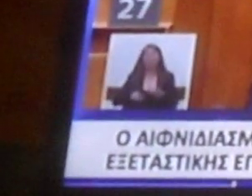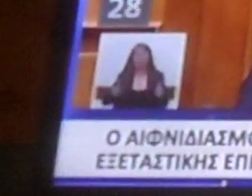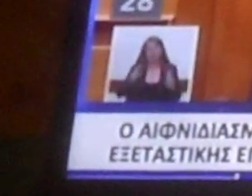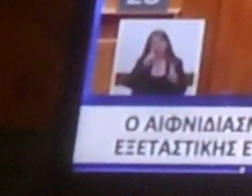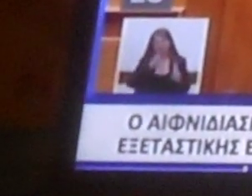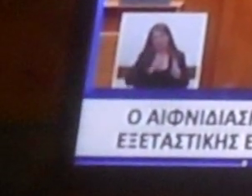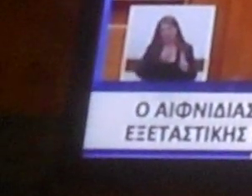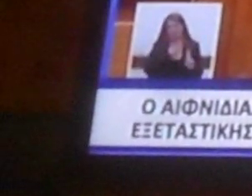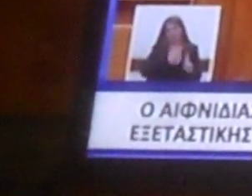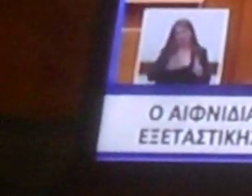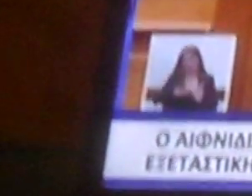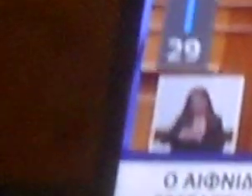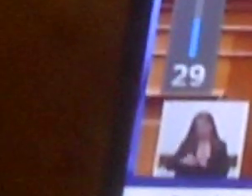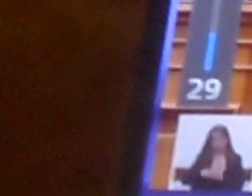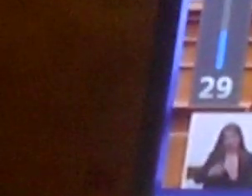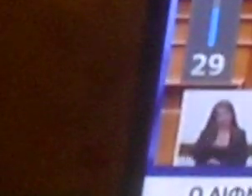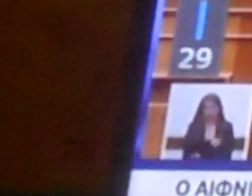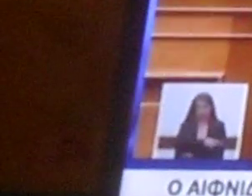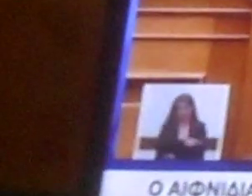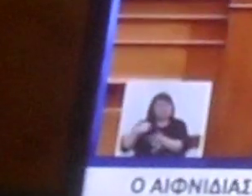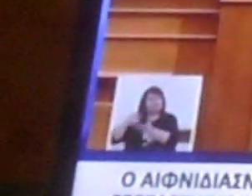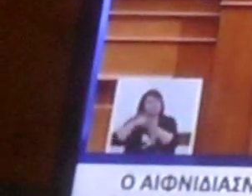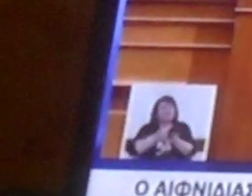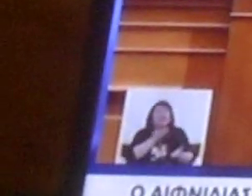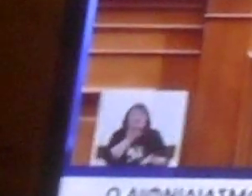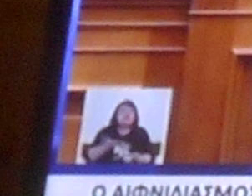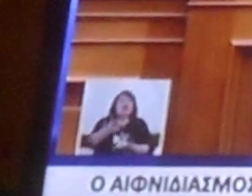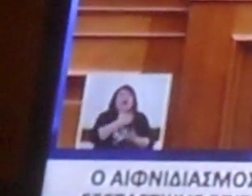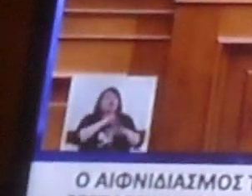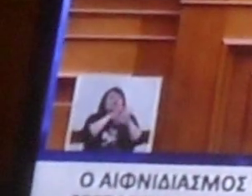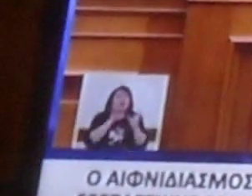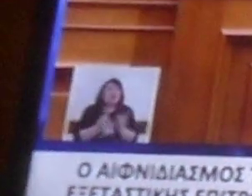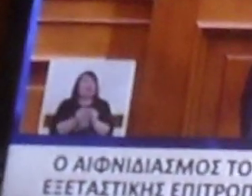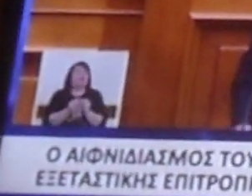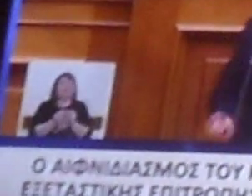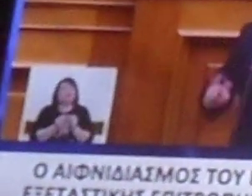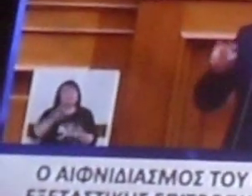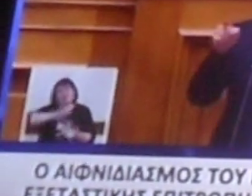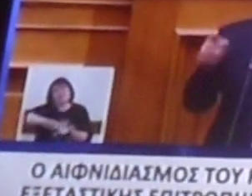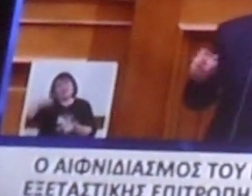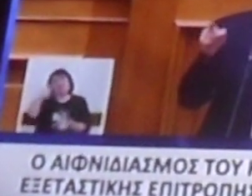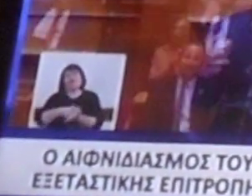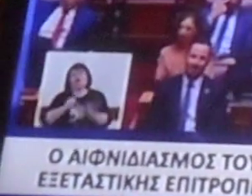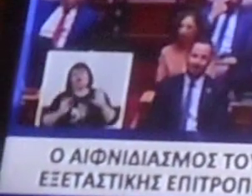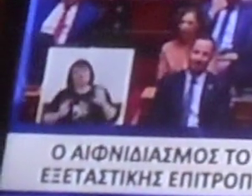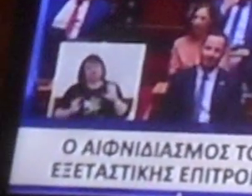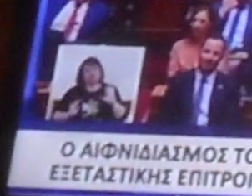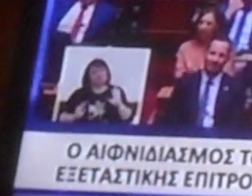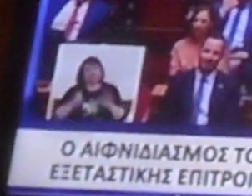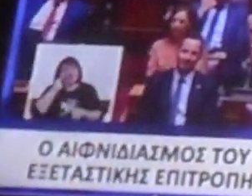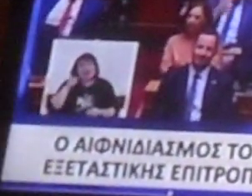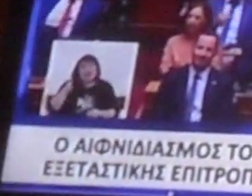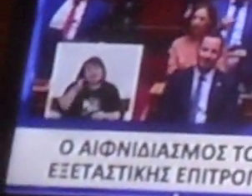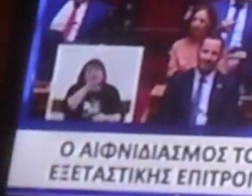του. Εγώ τα λέω πλά και αμά και ομά. Μιλάω, έχω μιλήσει με τον κύριο Χαζηδιάρη πολλές φορές. Κύριε Χαζηδιάρη, δεν υπάρχουν